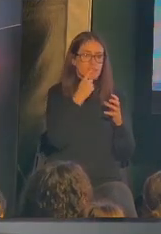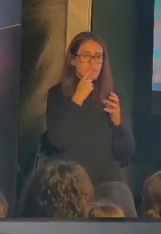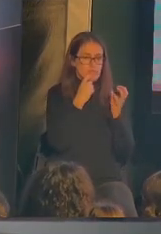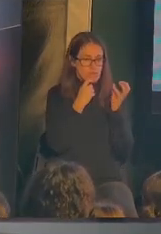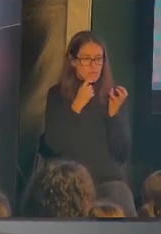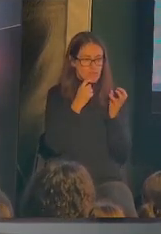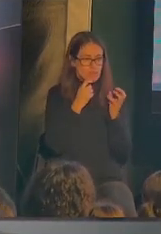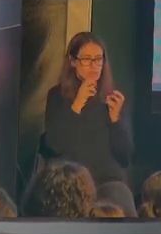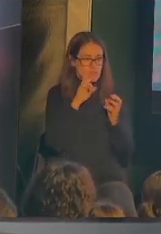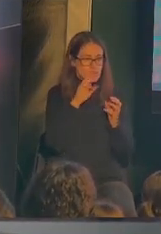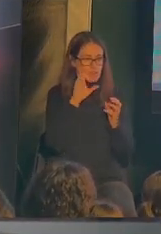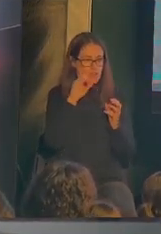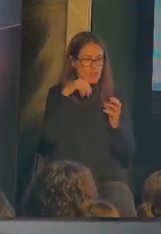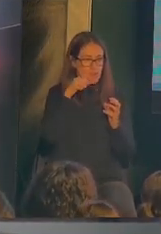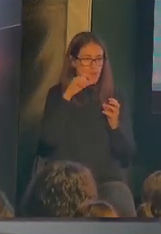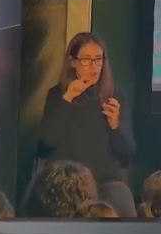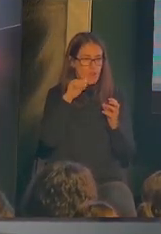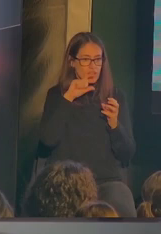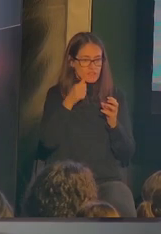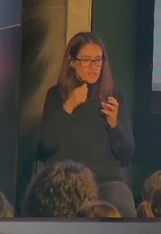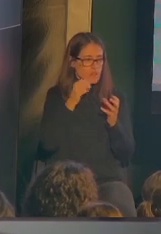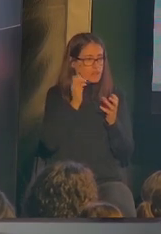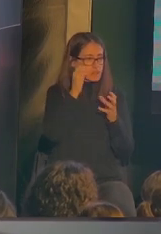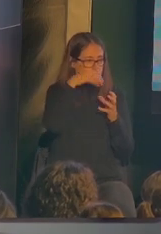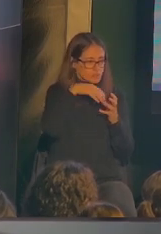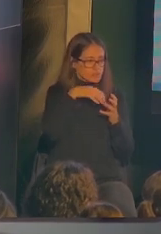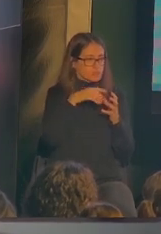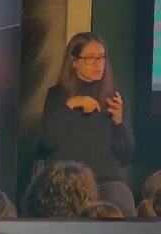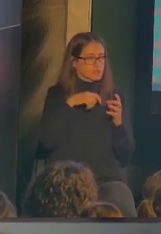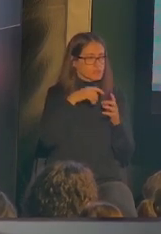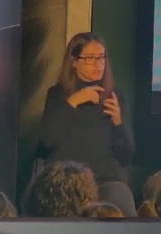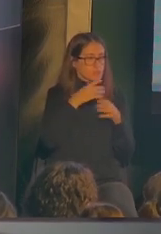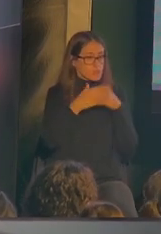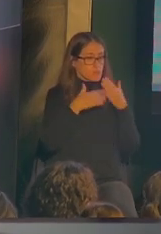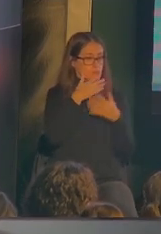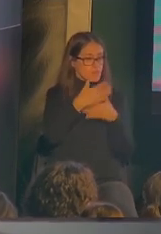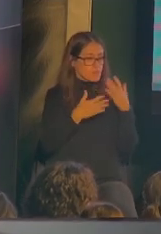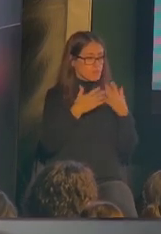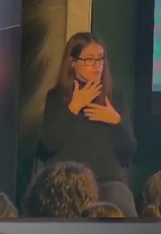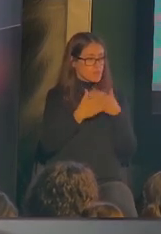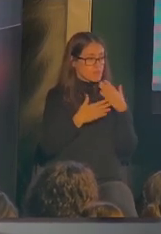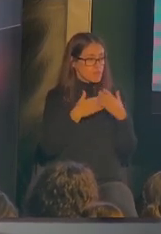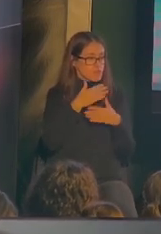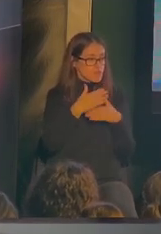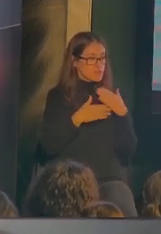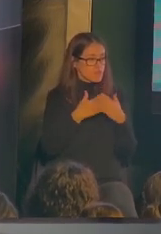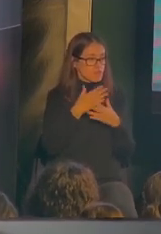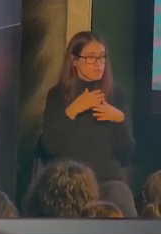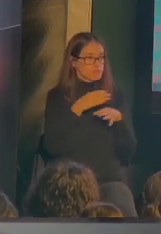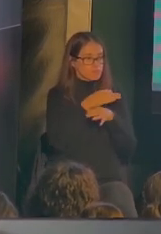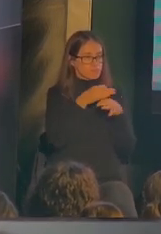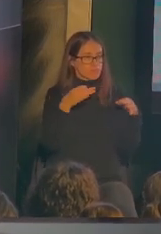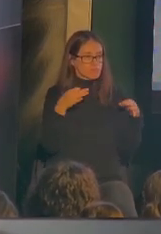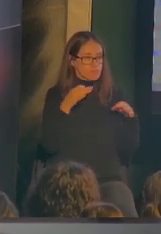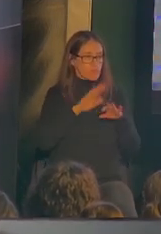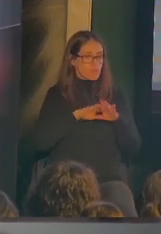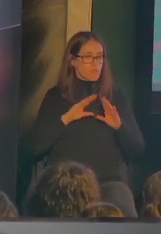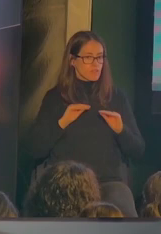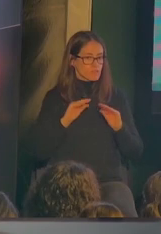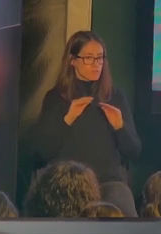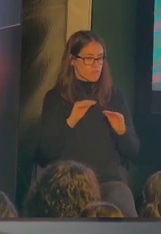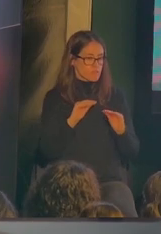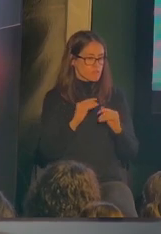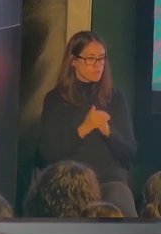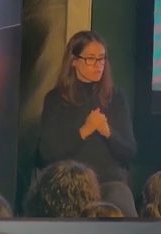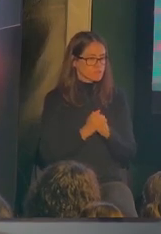que substituíem per la llimona, l'afegiríem en aquest punt, barregem tot bé, i la tindríem llesta ja per utilitzar. En aquest